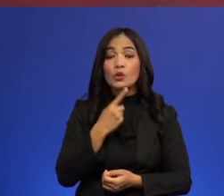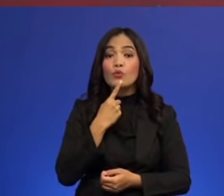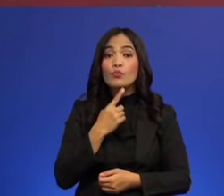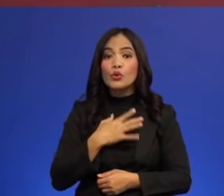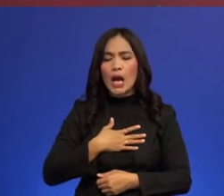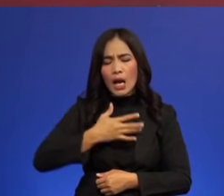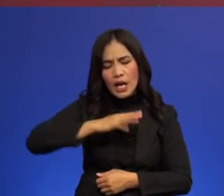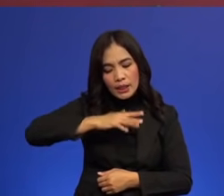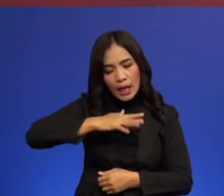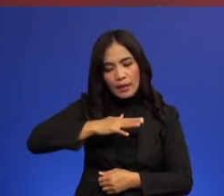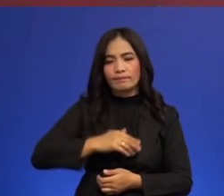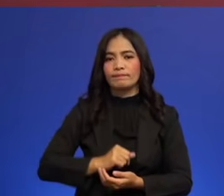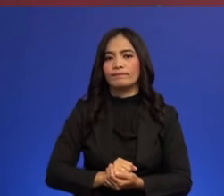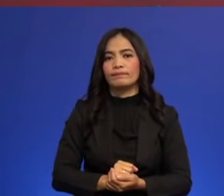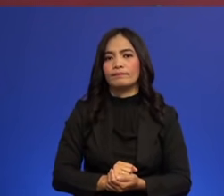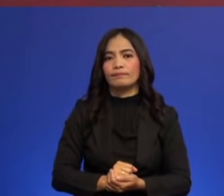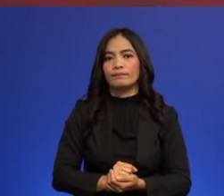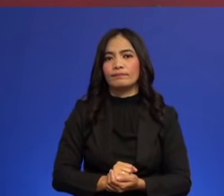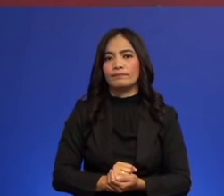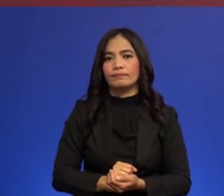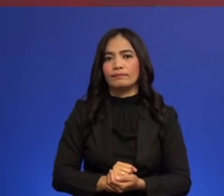Memiliki kegentaran.